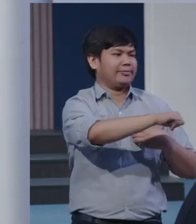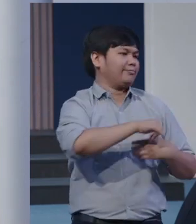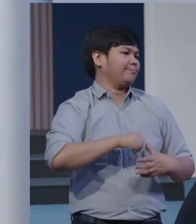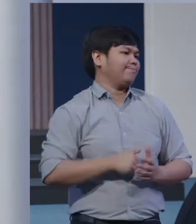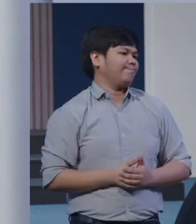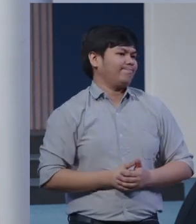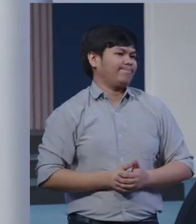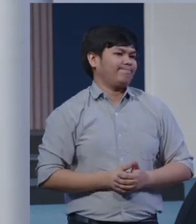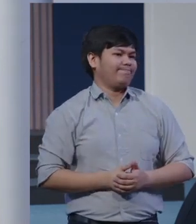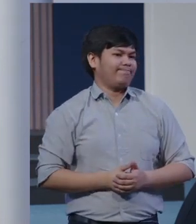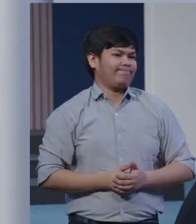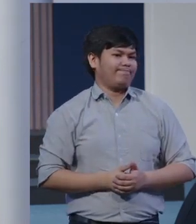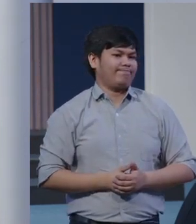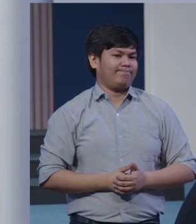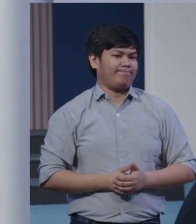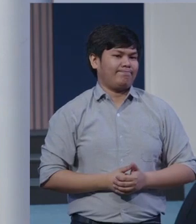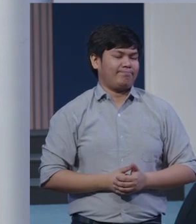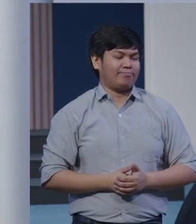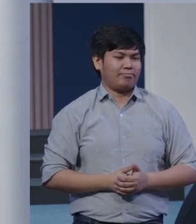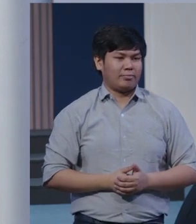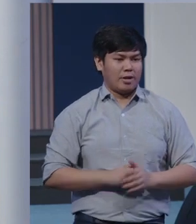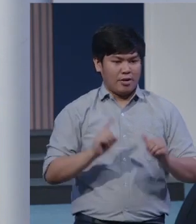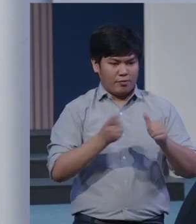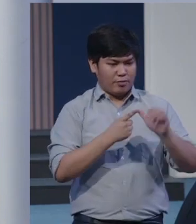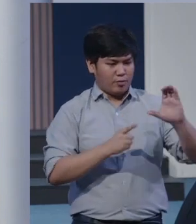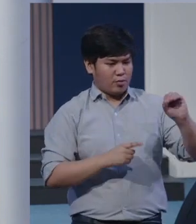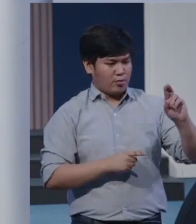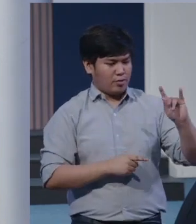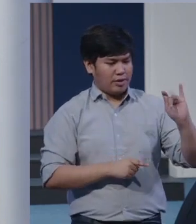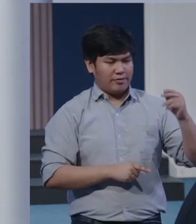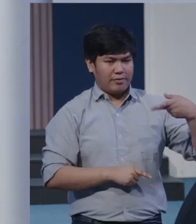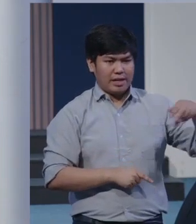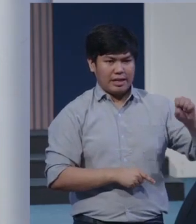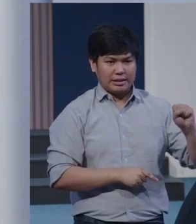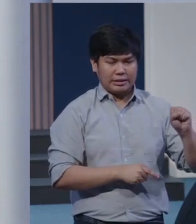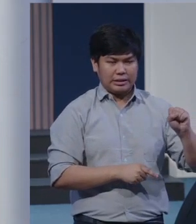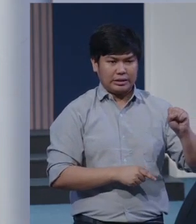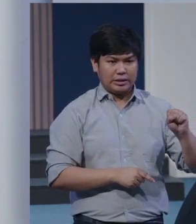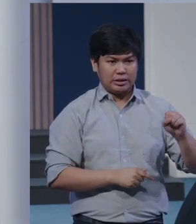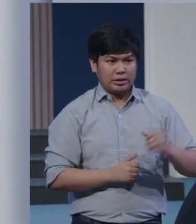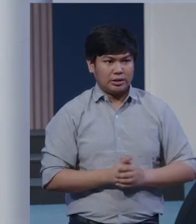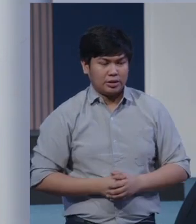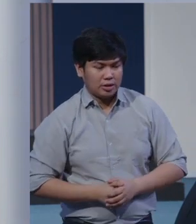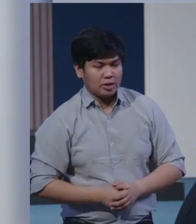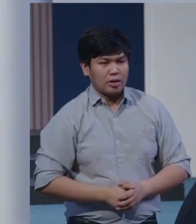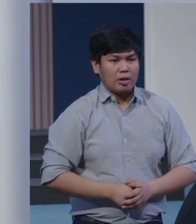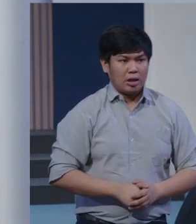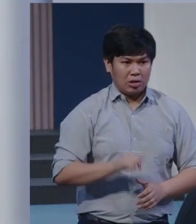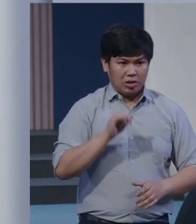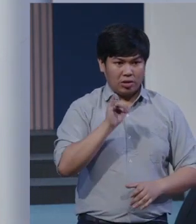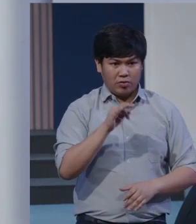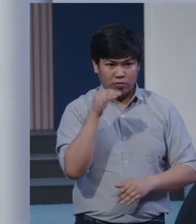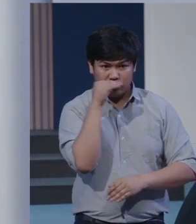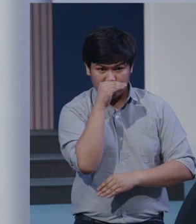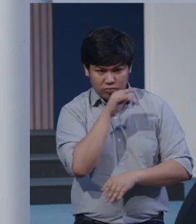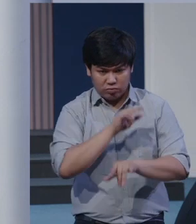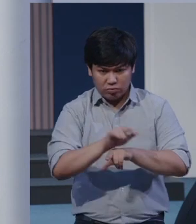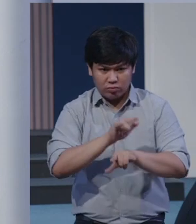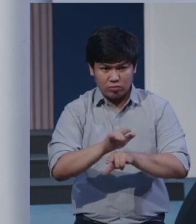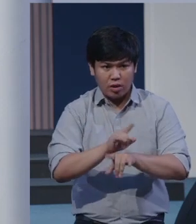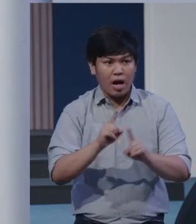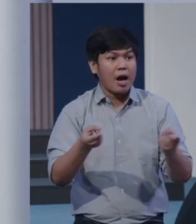kapatiran sabi sa first Corinthians 12 25 to 26 that there may be no division in the